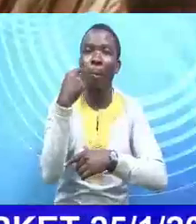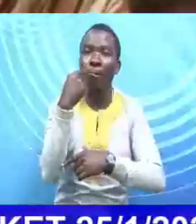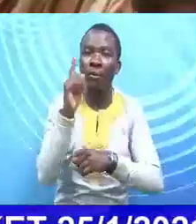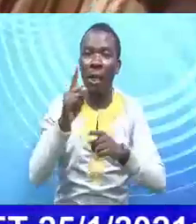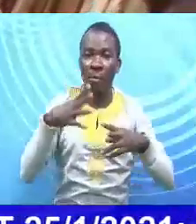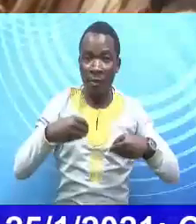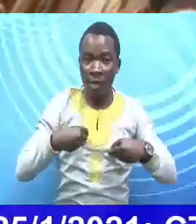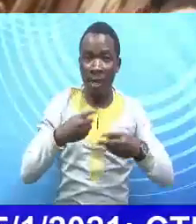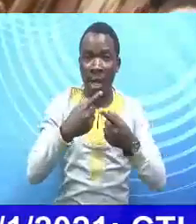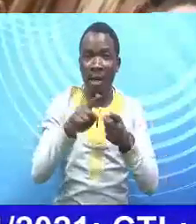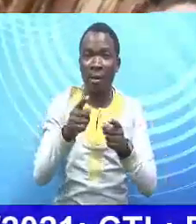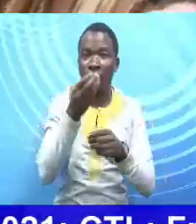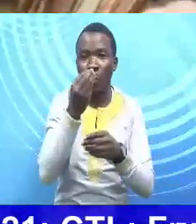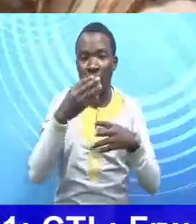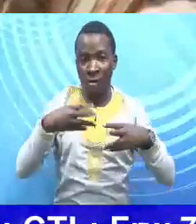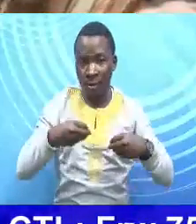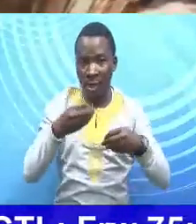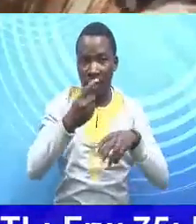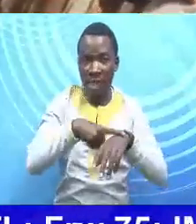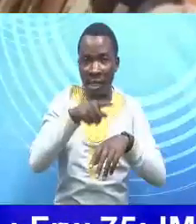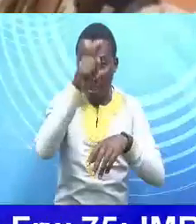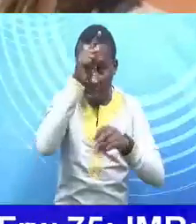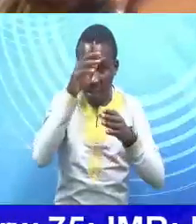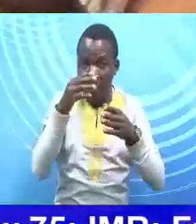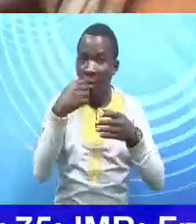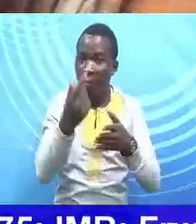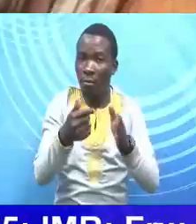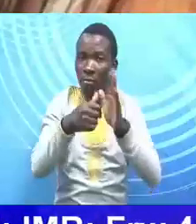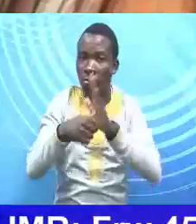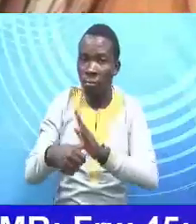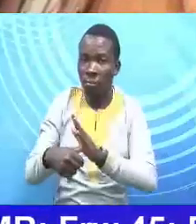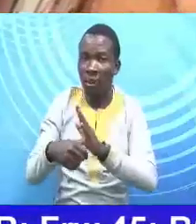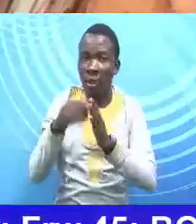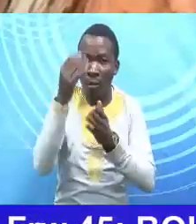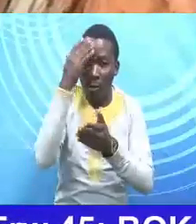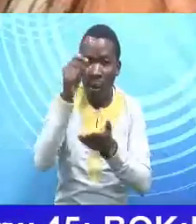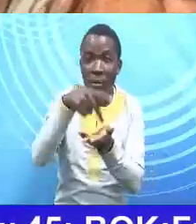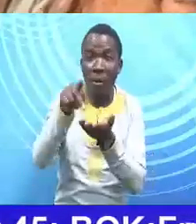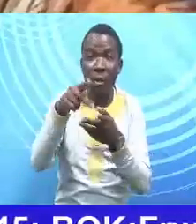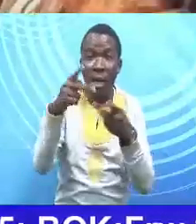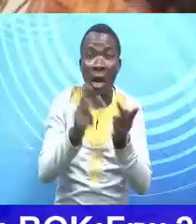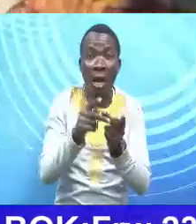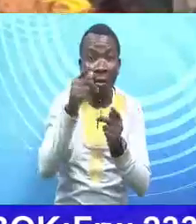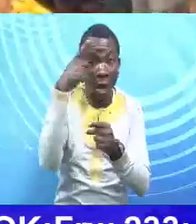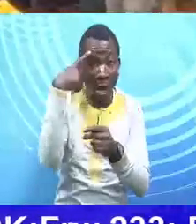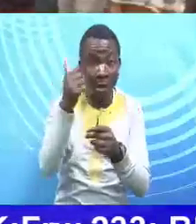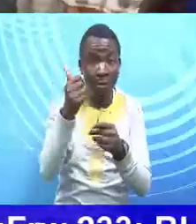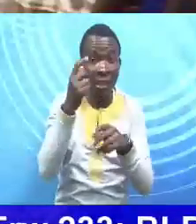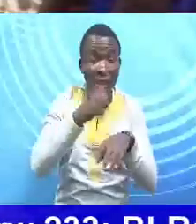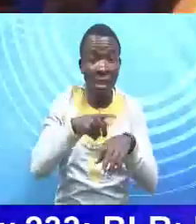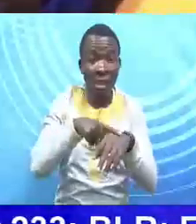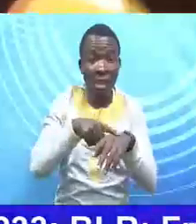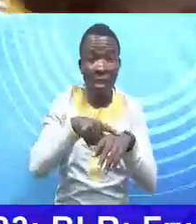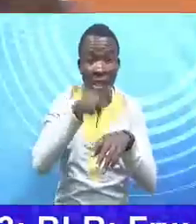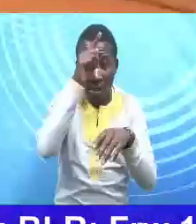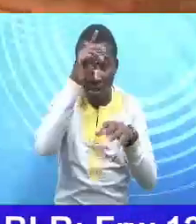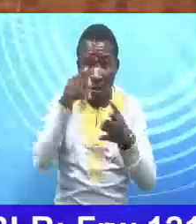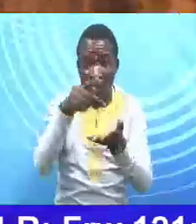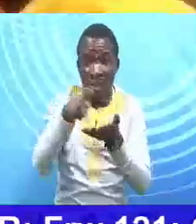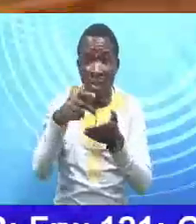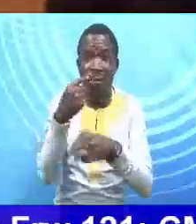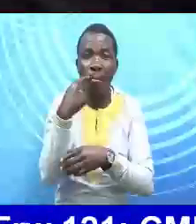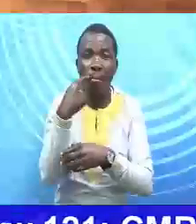gusa, mu gihe aba baturage bavuga ko ari kubarenganya ngo kuko barangura ahantu hazwi, kandi ko no mu gihe umuturage aguze inzoga